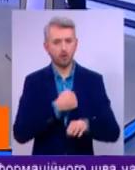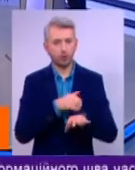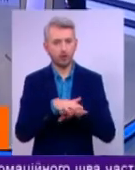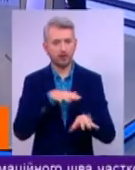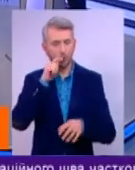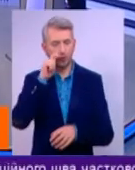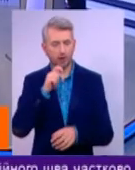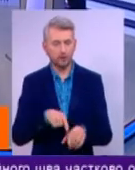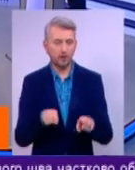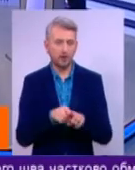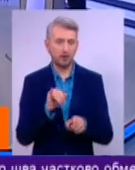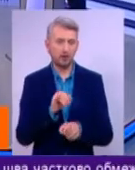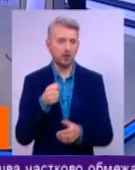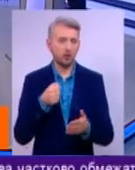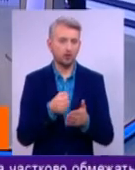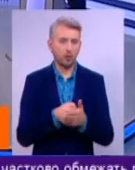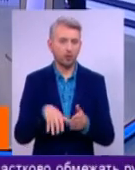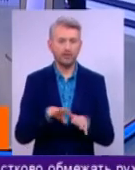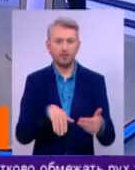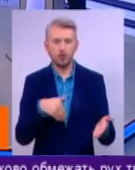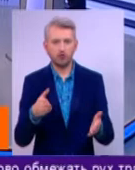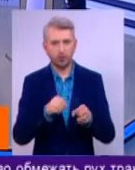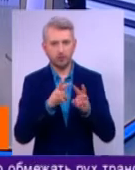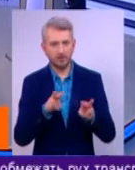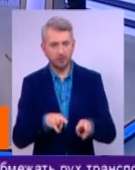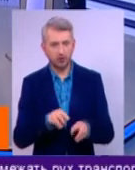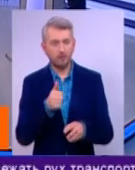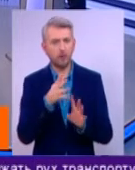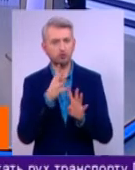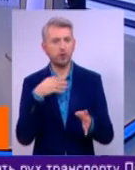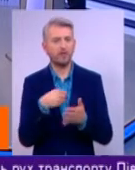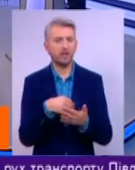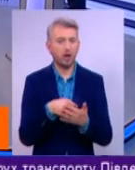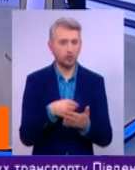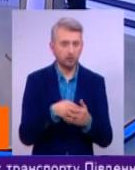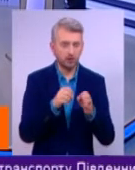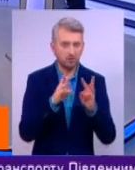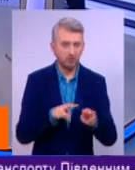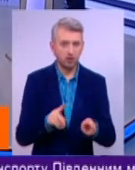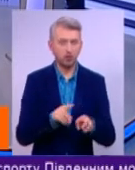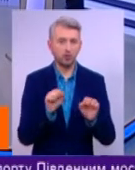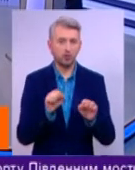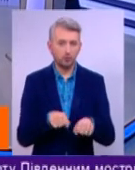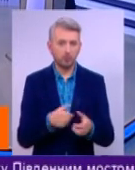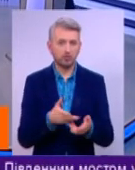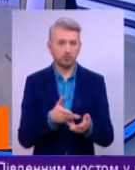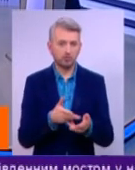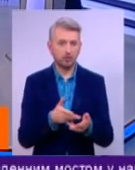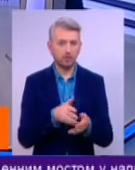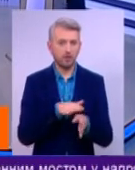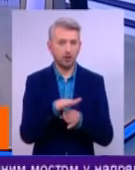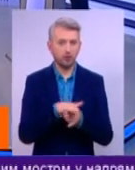сил України, так і до всебічного забезпечення. В першу чергу фінансове, від чого можна відштовхнутися і далі